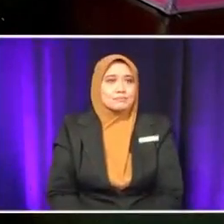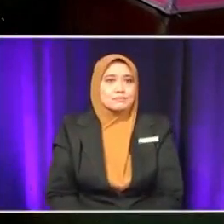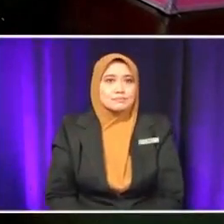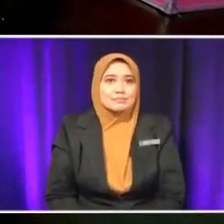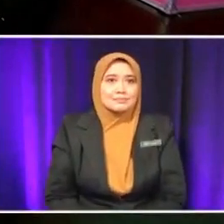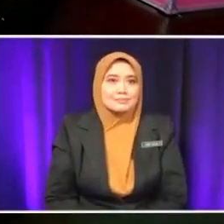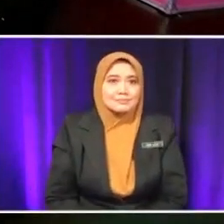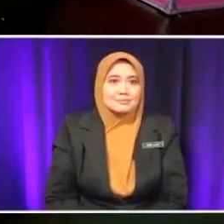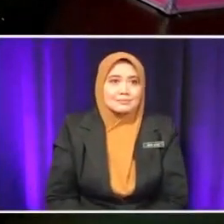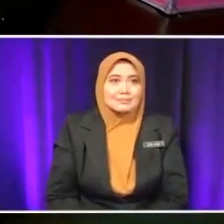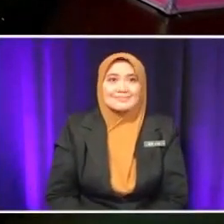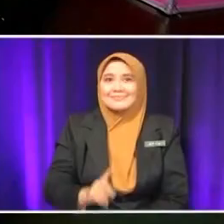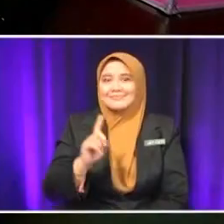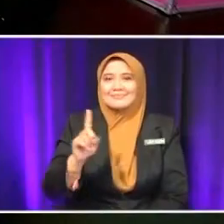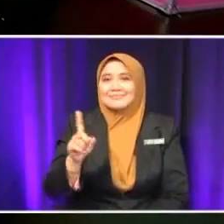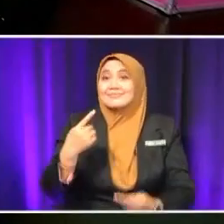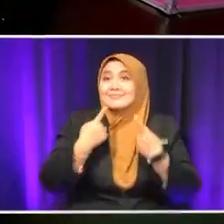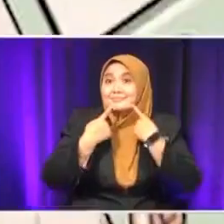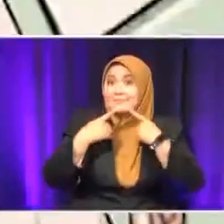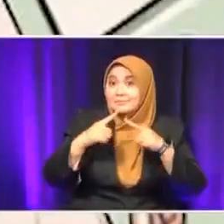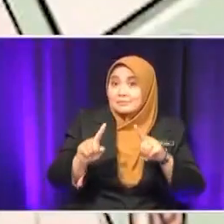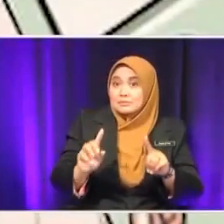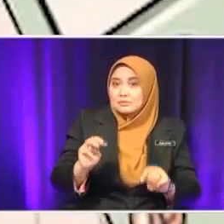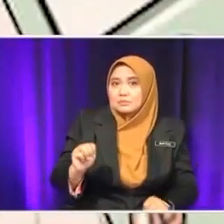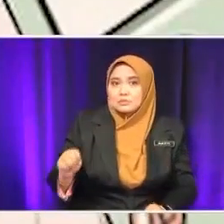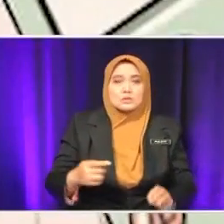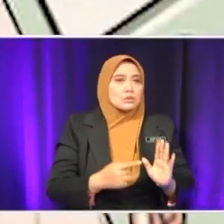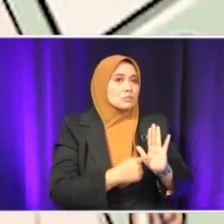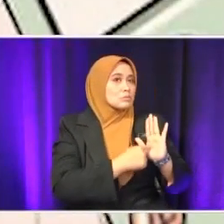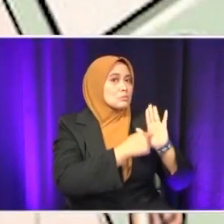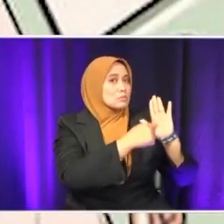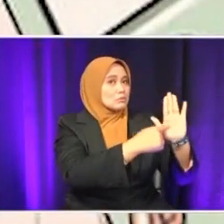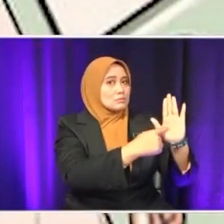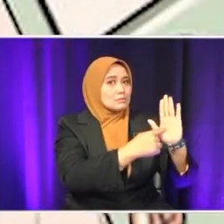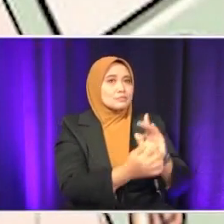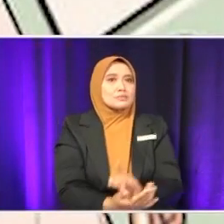tak? Mana jawapan murid-murid? Naim, okay. Okay. Boleh tunjuk di kamera, boleh tunjuk dekat kamera.